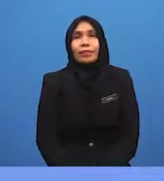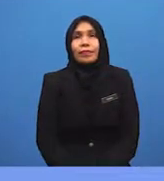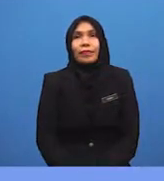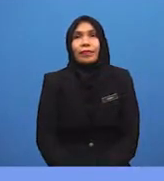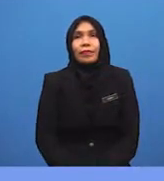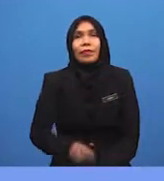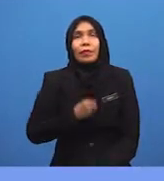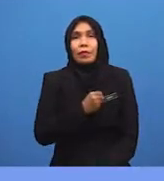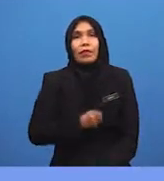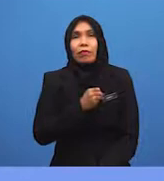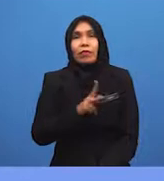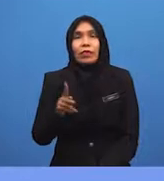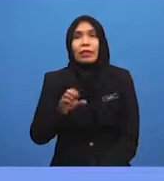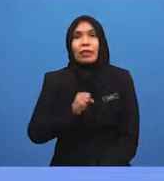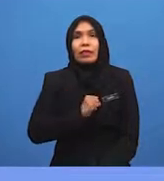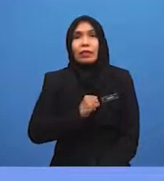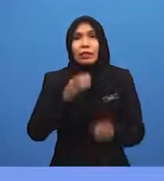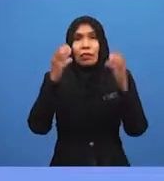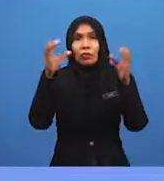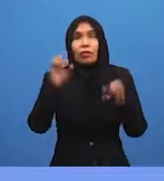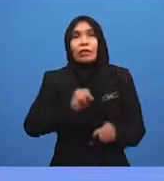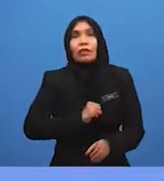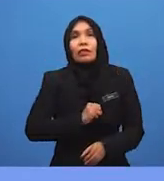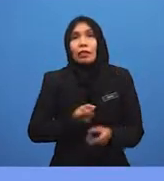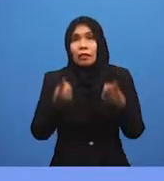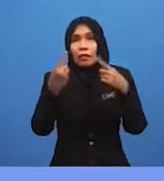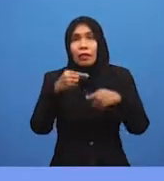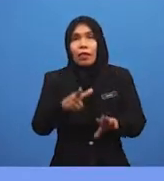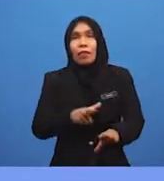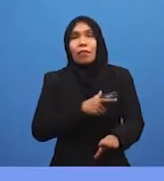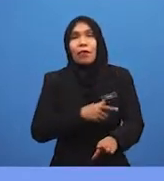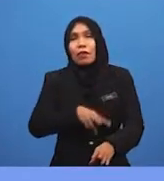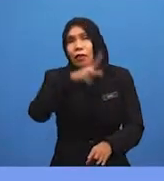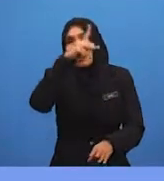Maafkan saya, cikgu. Saya datang lambat kerana bas sekolah rosak.